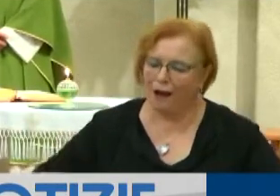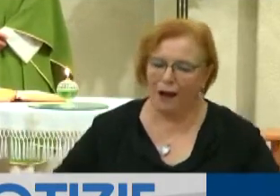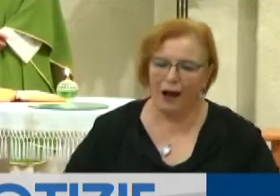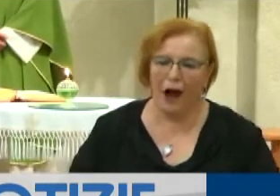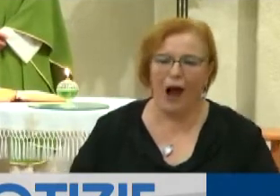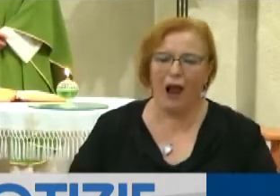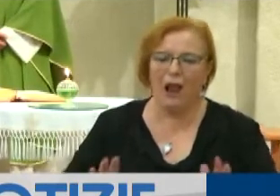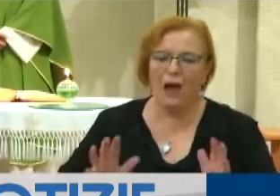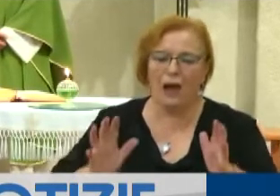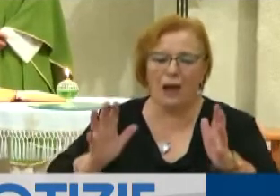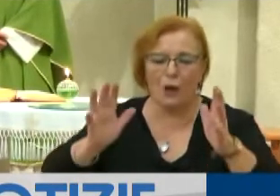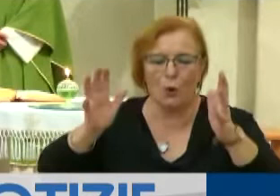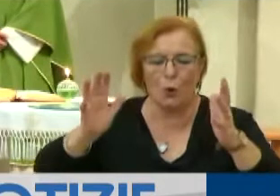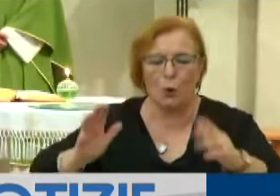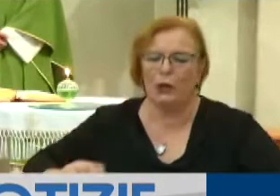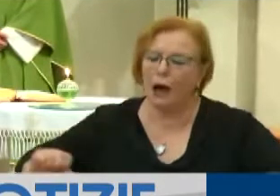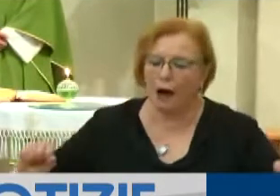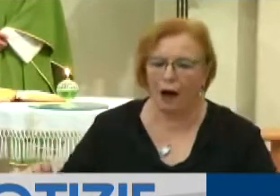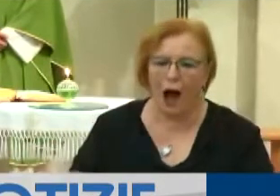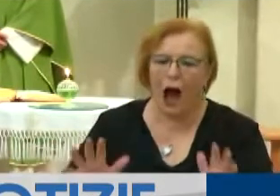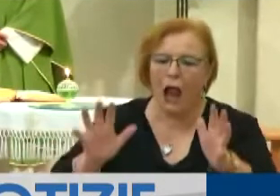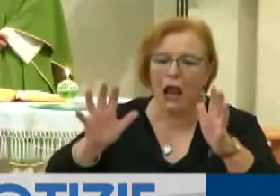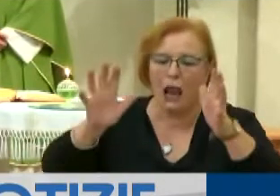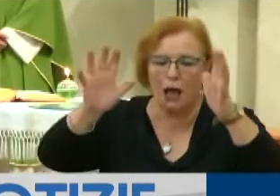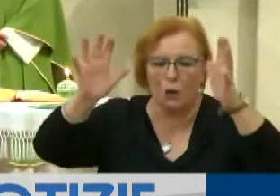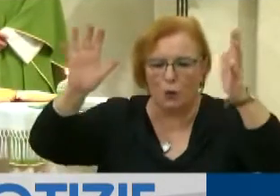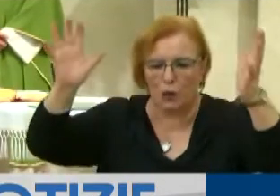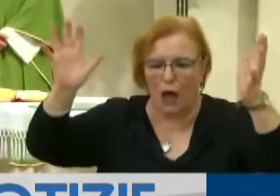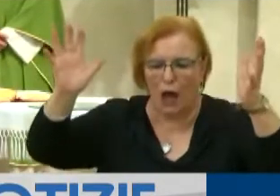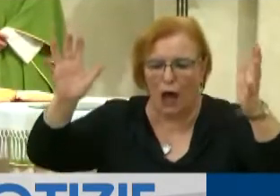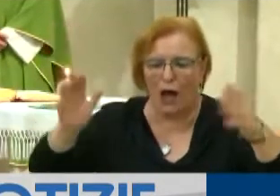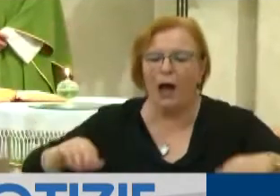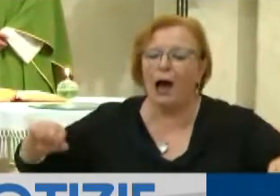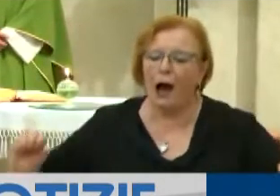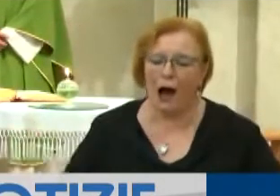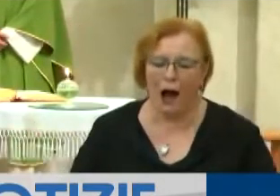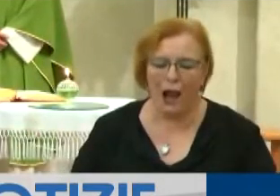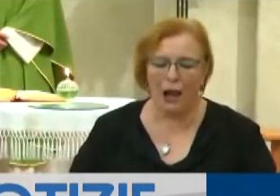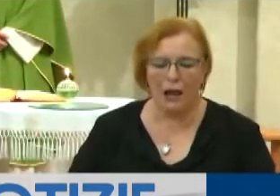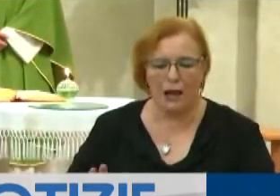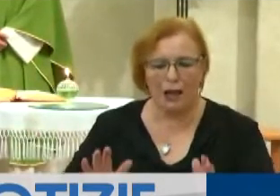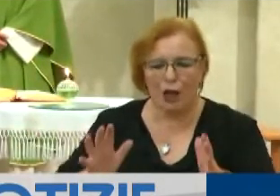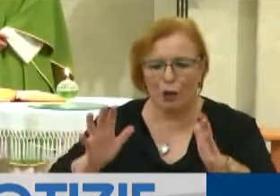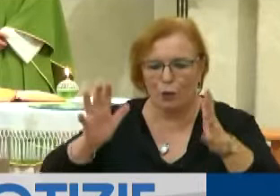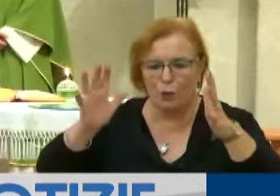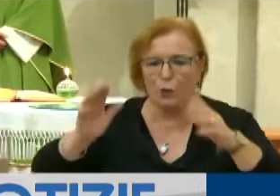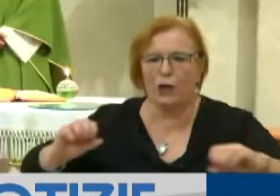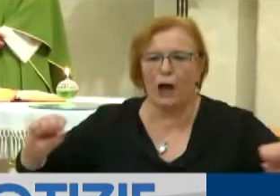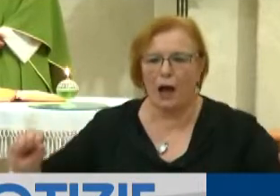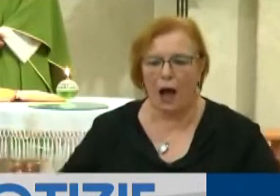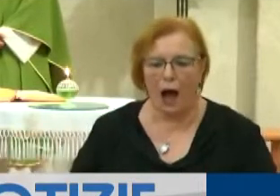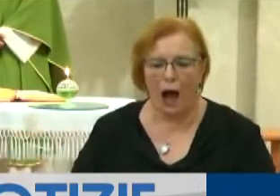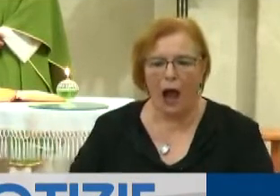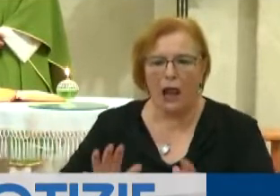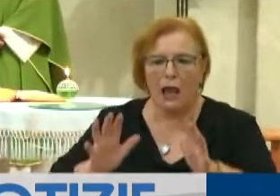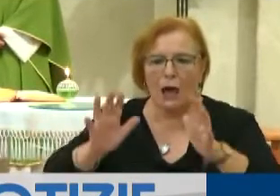'esigenza pastorale allora che richiede sensibilità per esprimere concretamente l'attenzione dovuta a tutti. L'iniziativa, ricorda Don Gianni